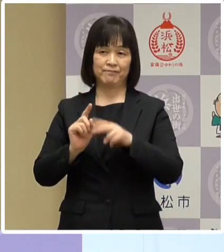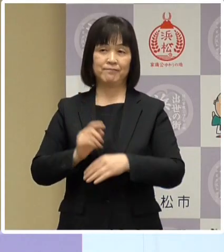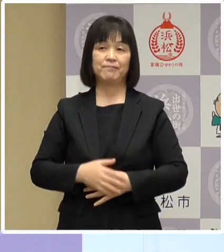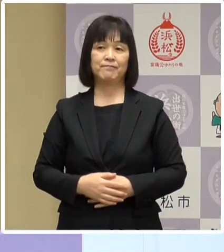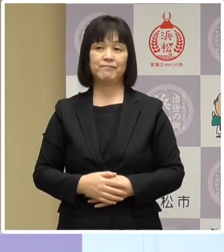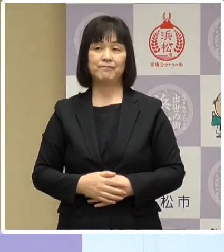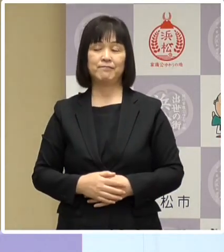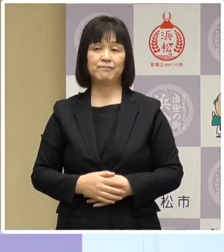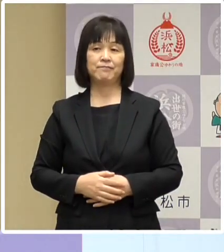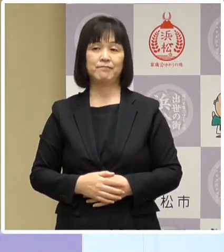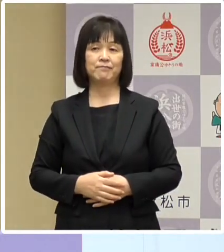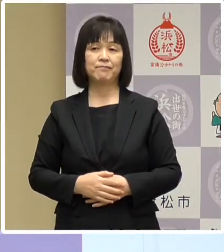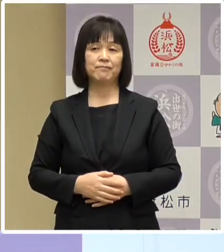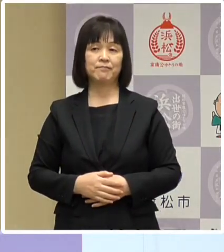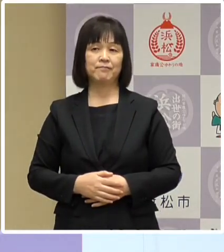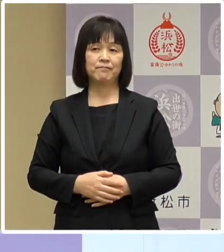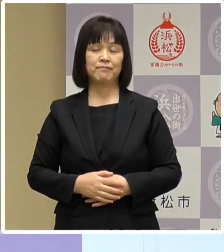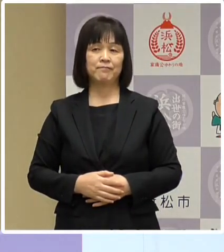藤です。 はい。